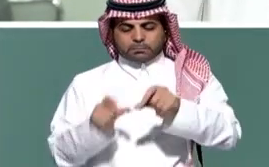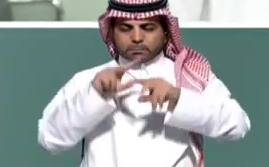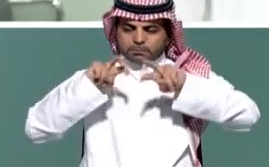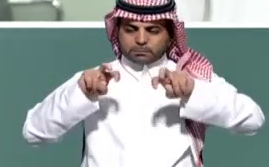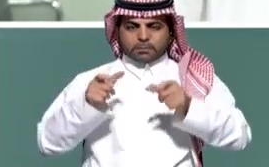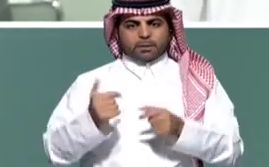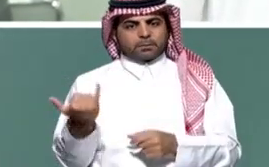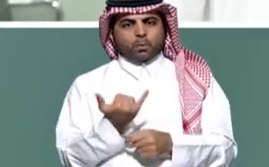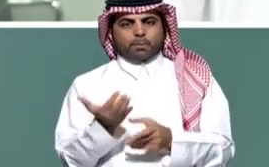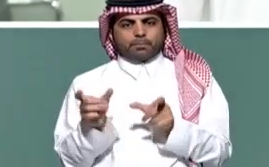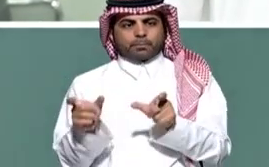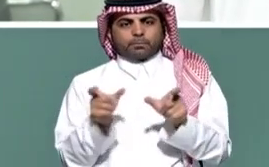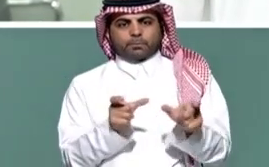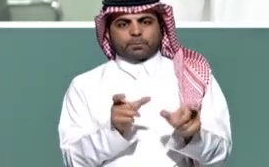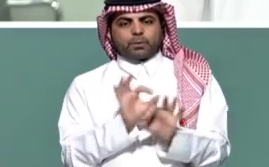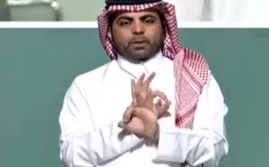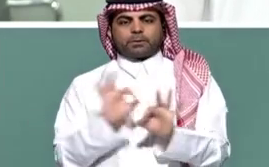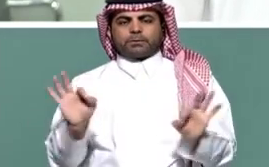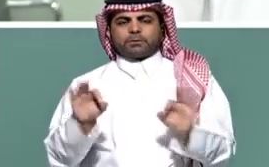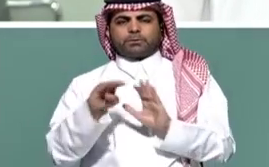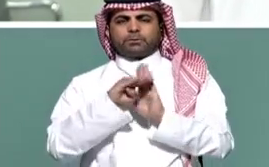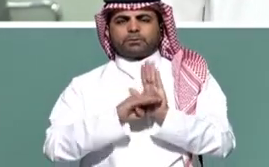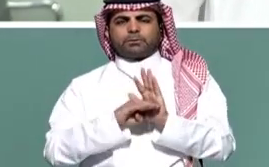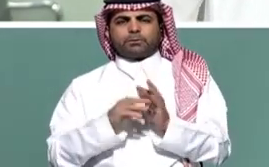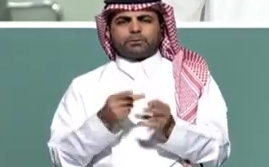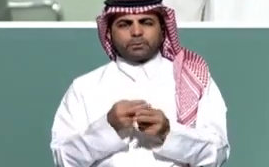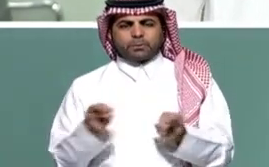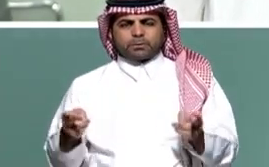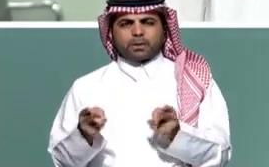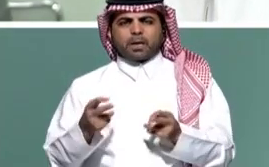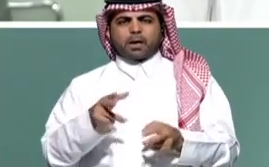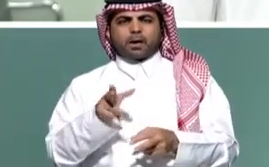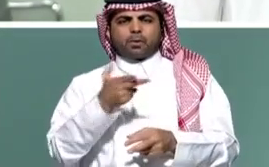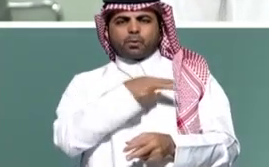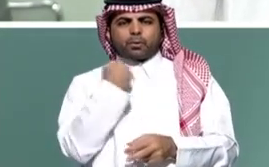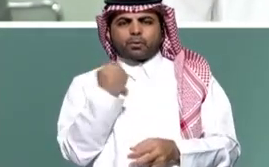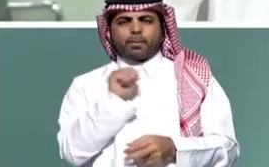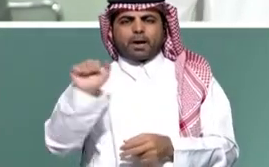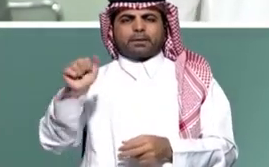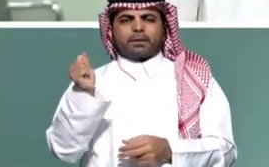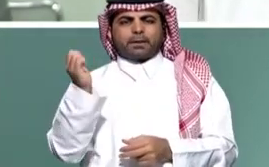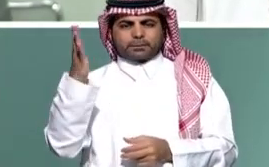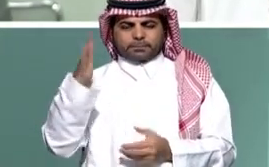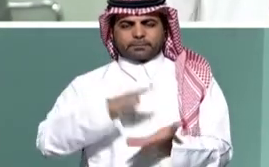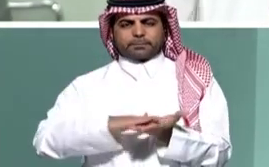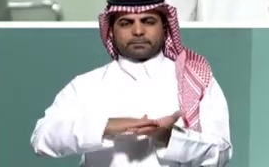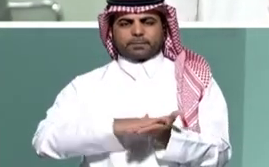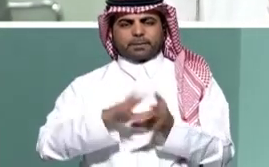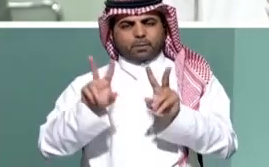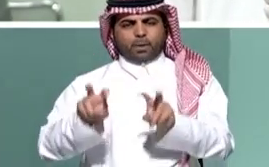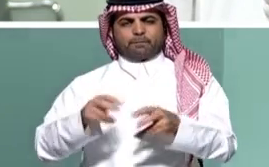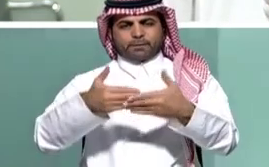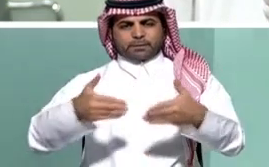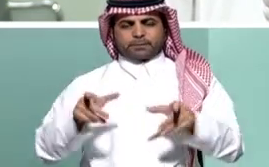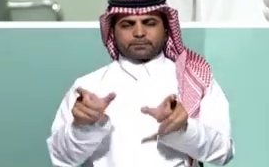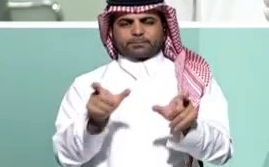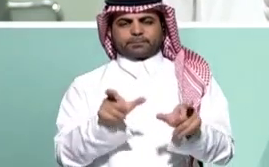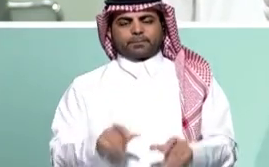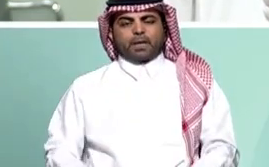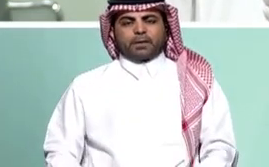الوقوف على كل الإجراءات اللي اتخذتها كل الجهات المعنية للحد من انتشار هذا الفيروس.